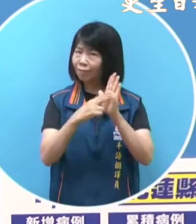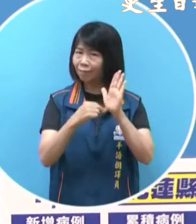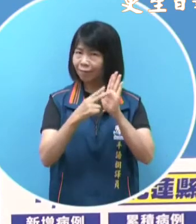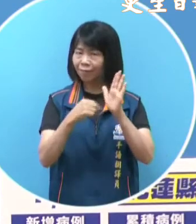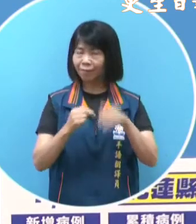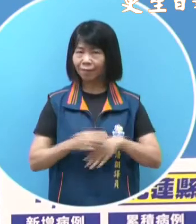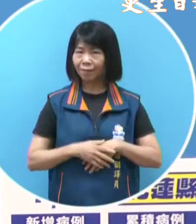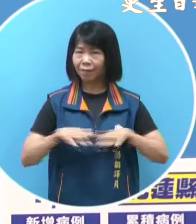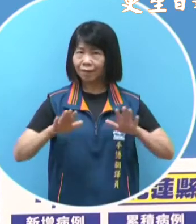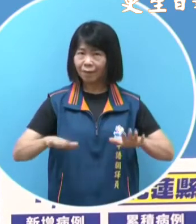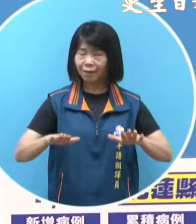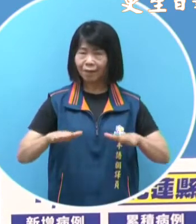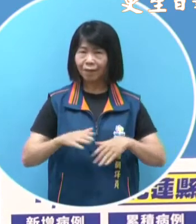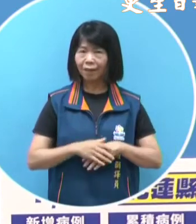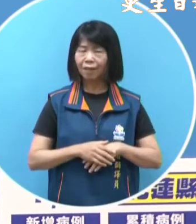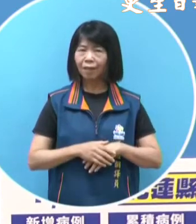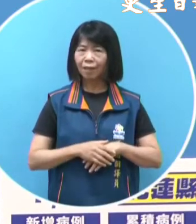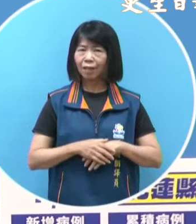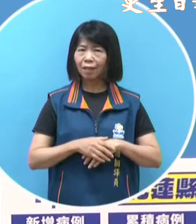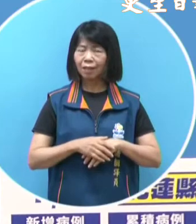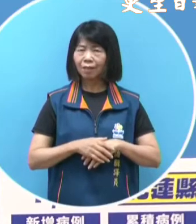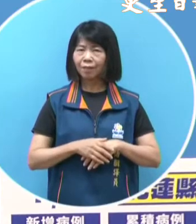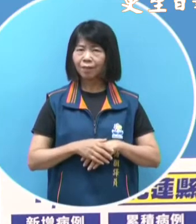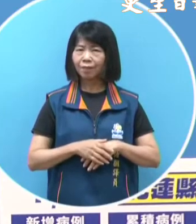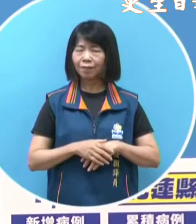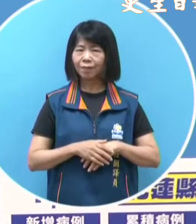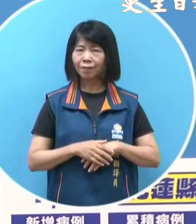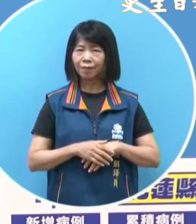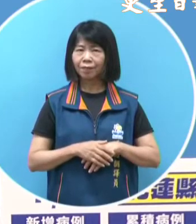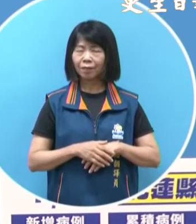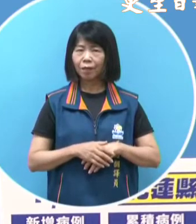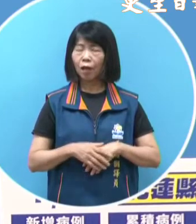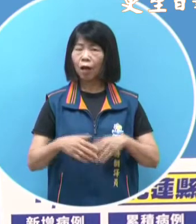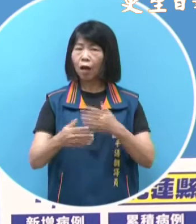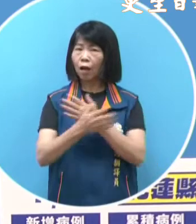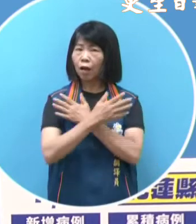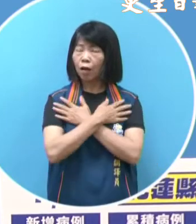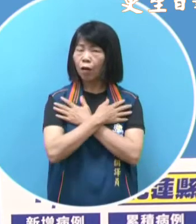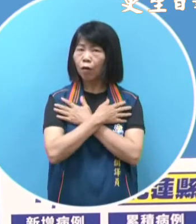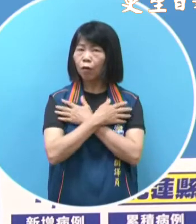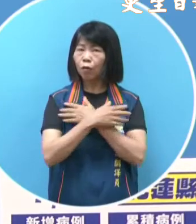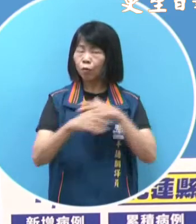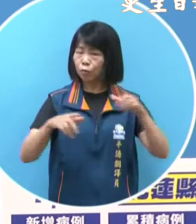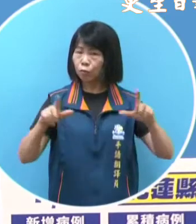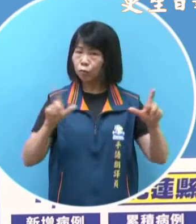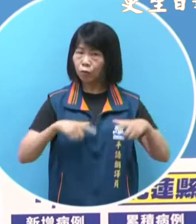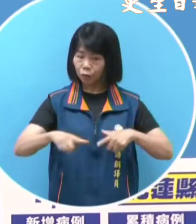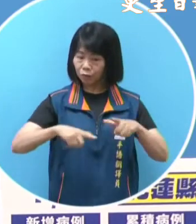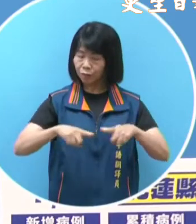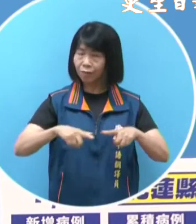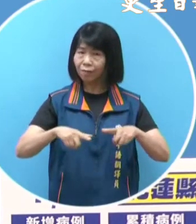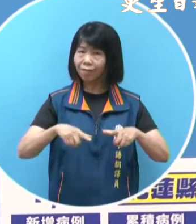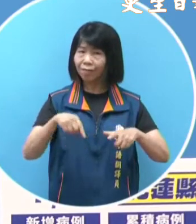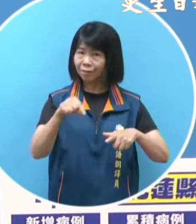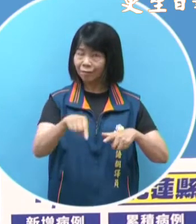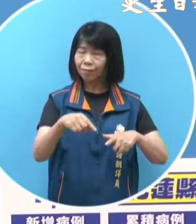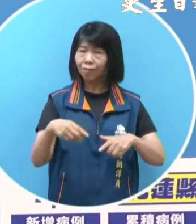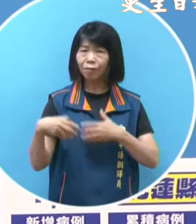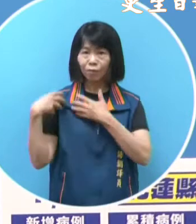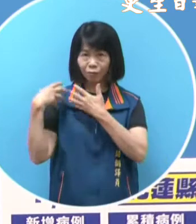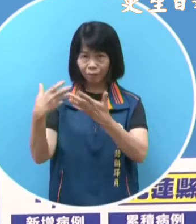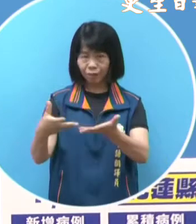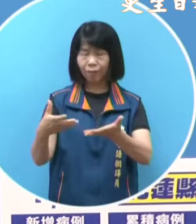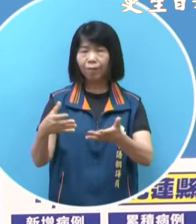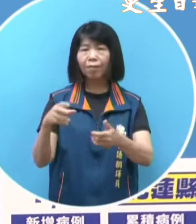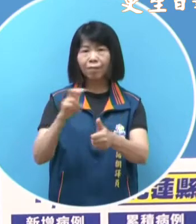比方说我们今天会完成我们幼儿这个园所以及这个托育机构